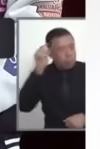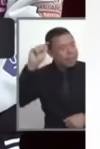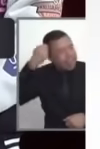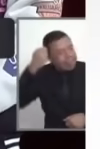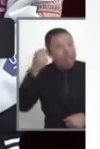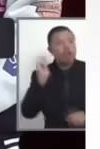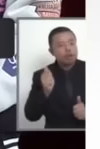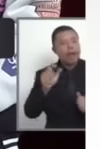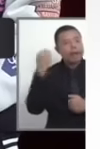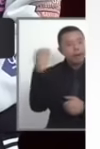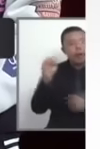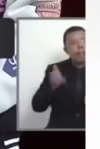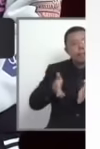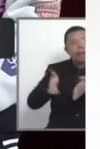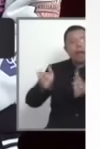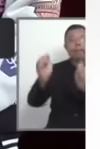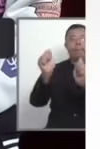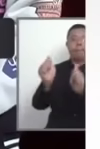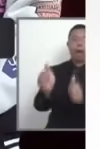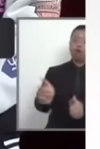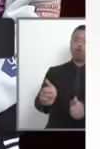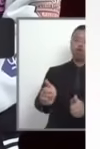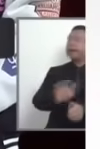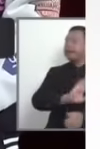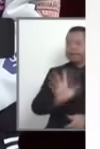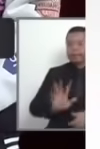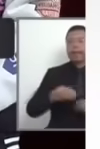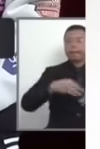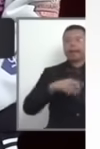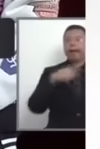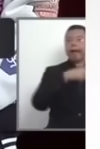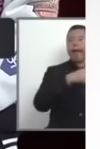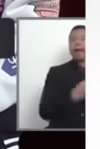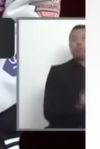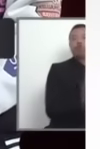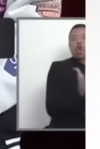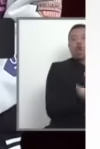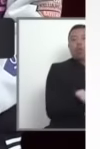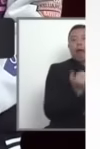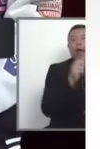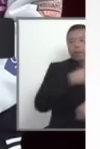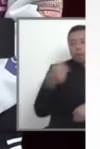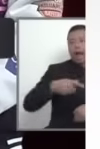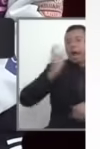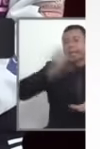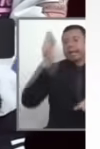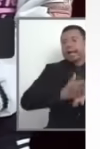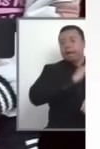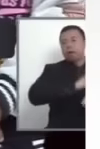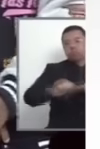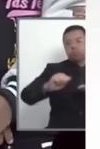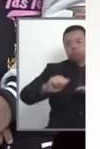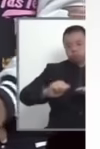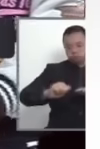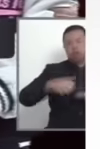bahwa positioning Pak Jokowi itu kira-kira dulunya ya berbeda nih dengan Pak Prabowo. Bahkan Pak Prabowo sempat dikritik kan potongan diktator